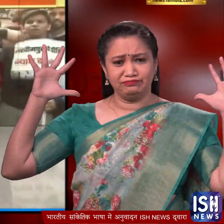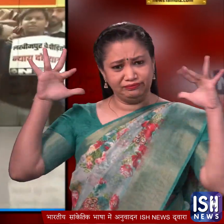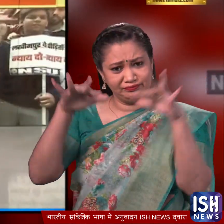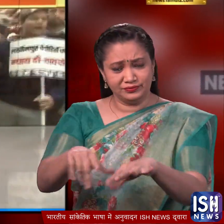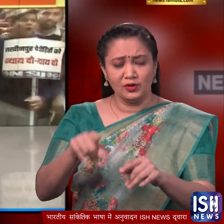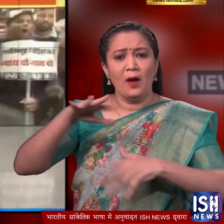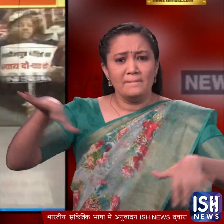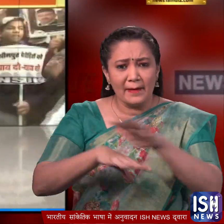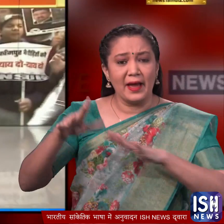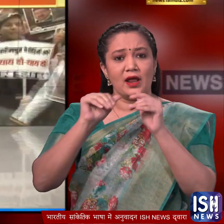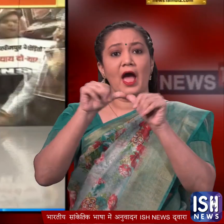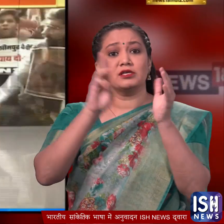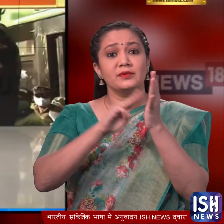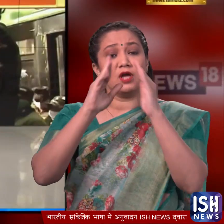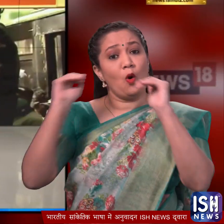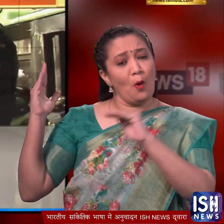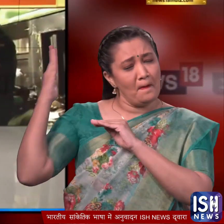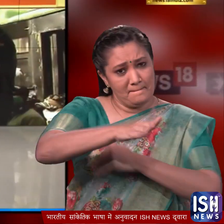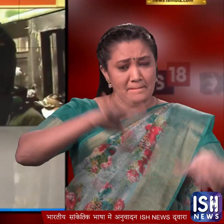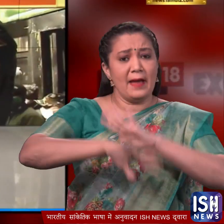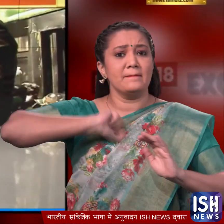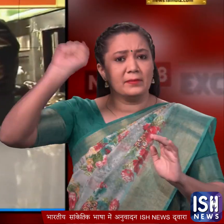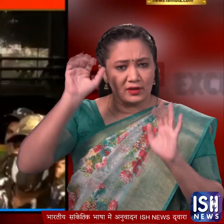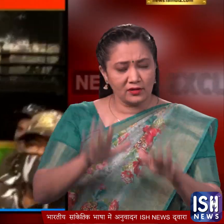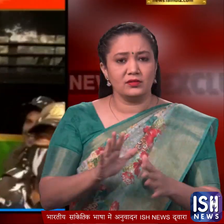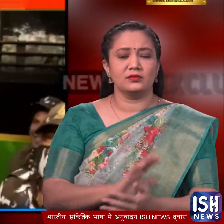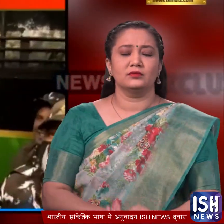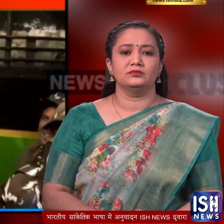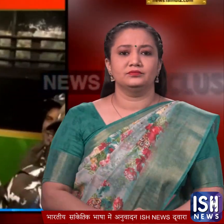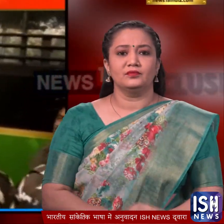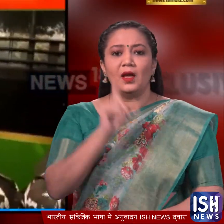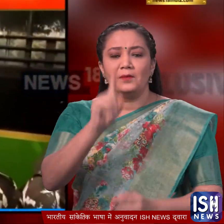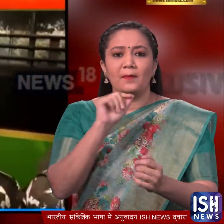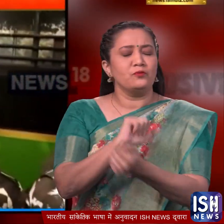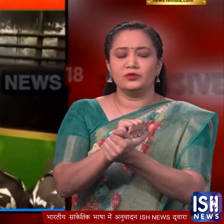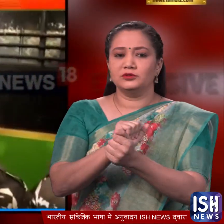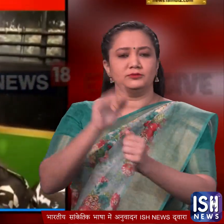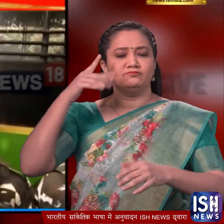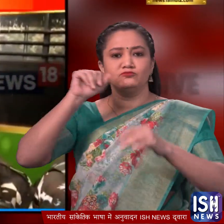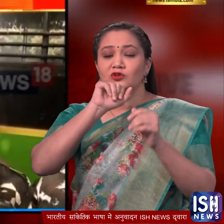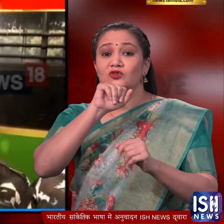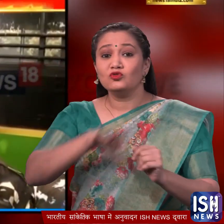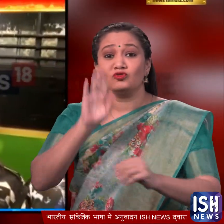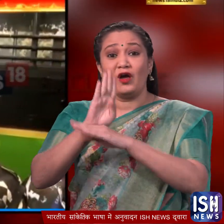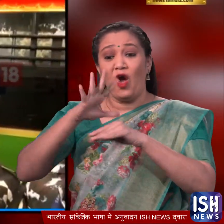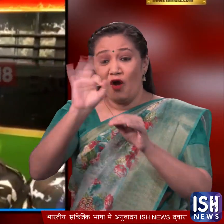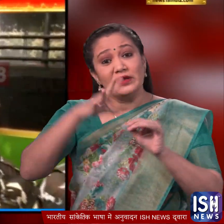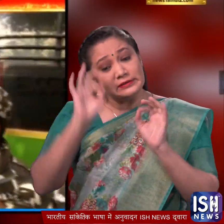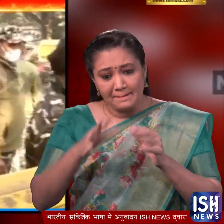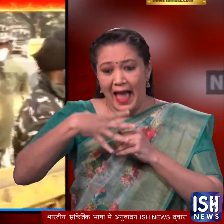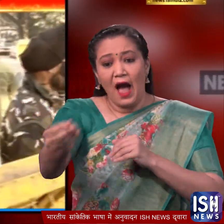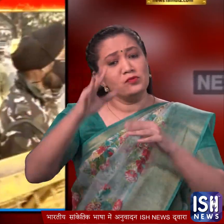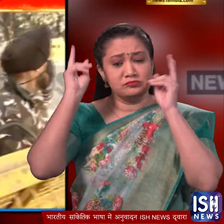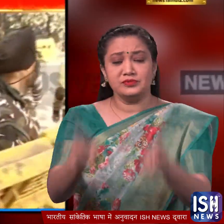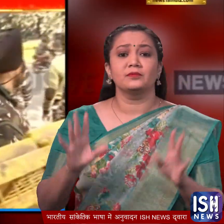हुए। उनकी प्लानिंग वहां से अजय मिश्रा के घर जाकर प्रदर्शन करने की थी, लेकिन पुलिस ने उन्हें यूथ कांग्रेस के दफ्तर के बाहर ही रोक